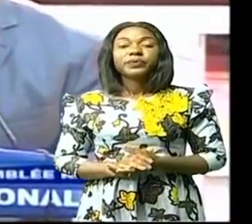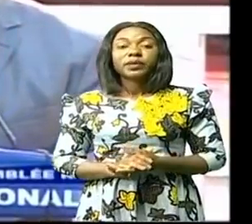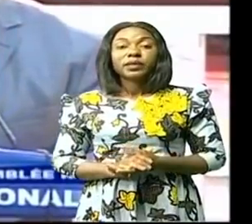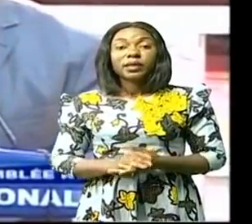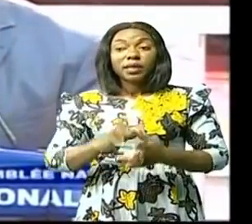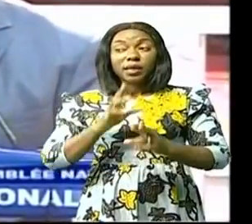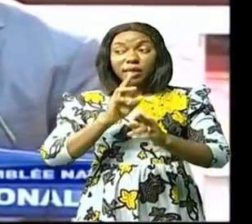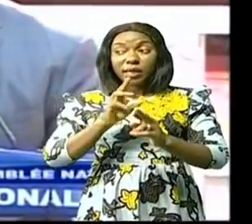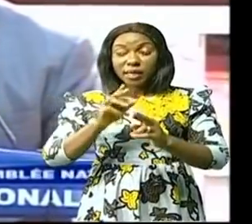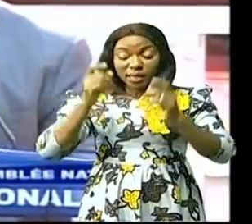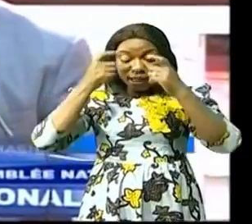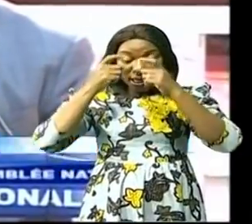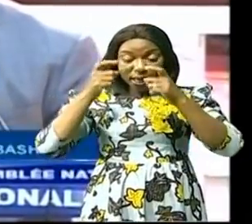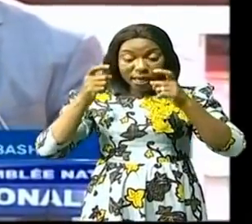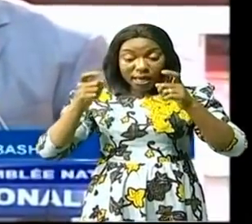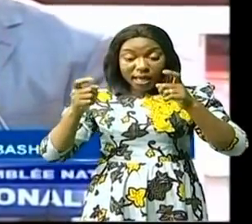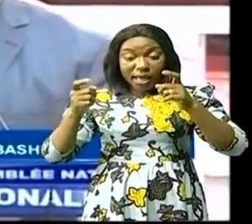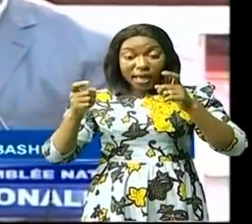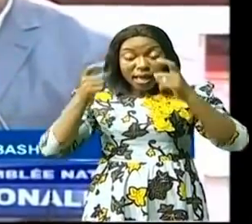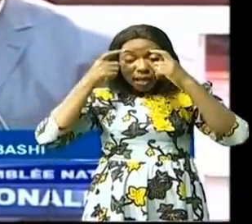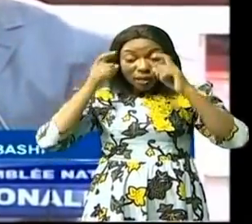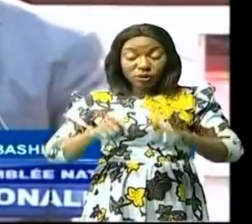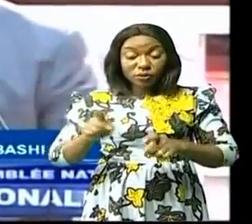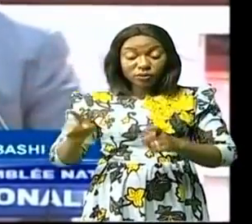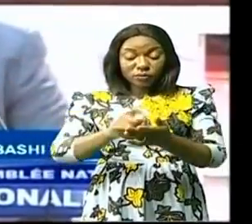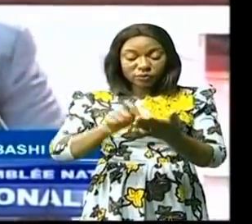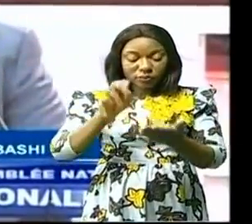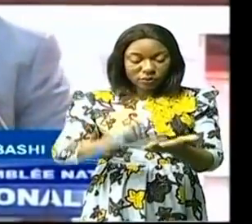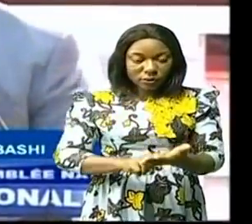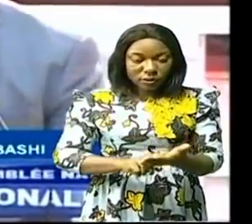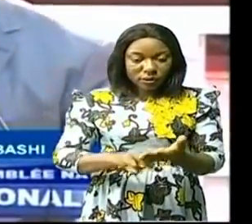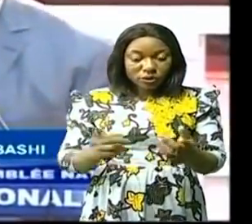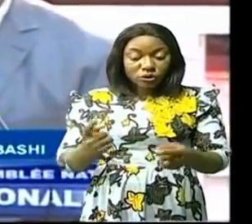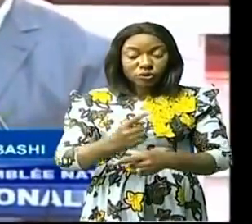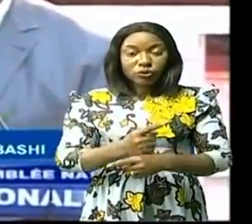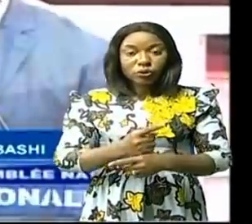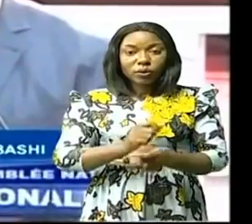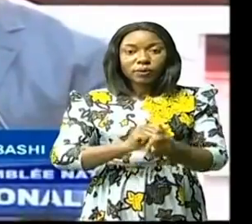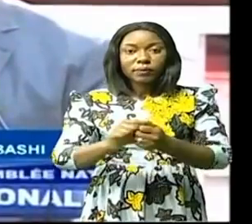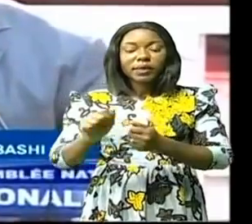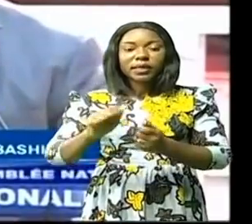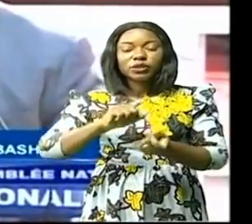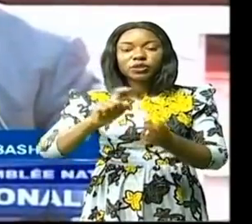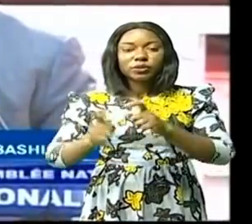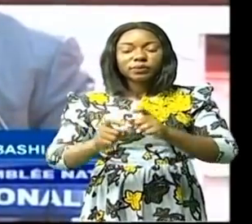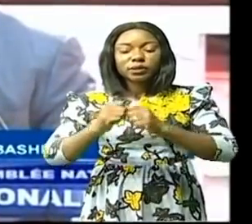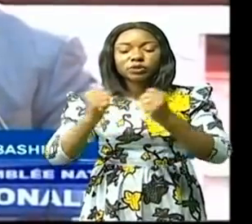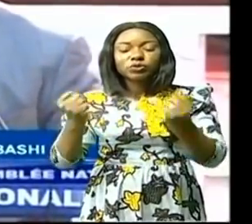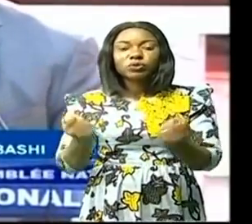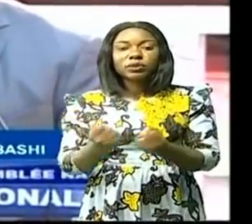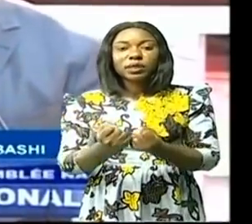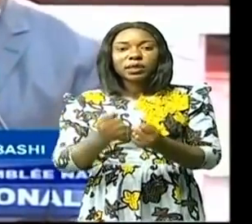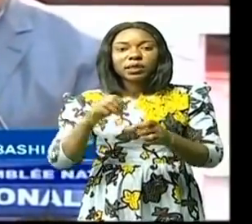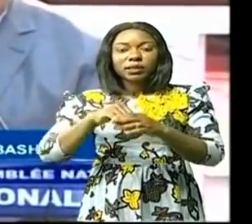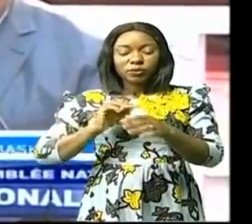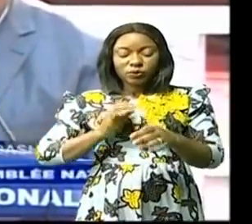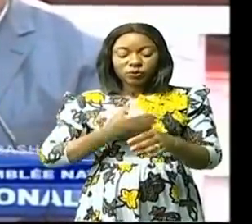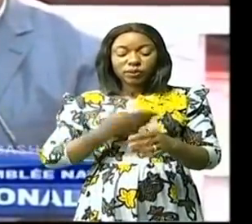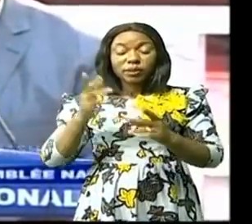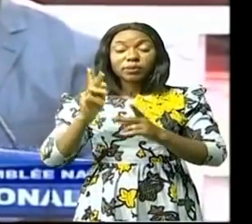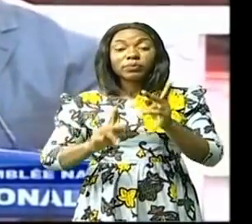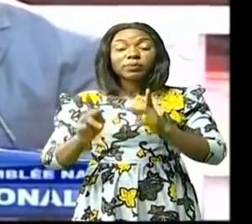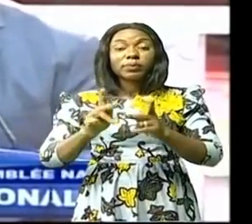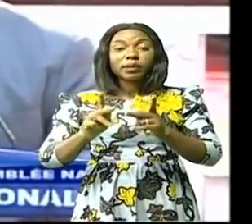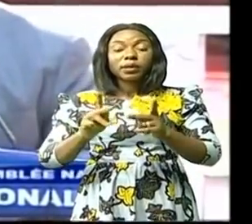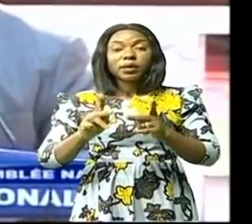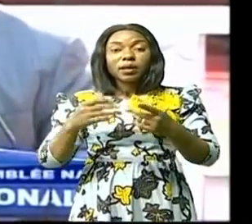retombées de cet accord que nous allons ratifier ces jours dans l'amélioration du social de notre peuple?